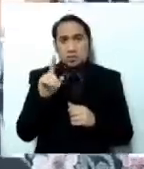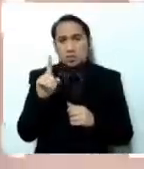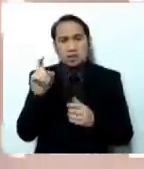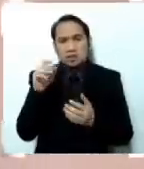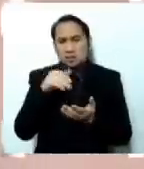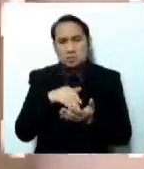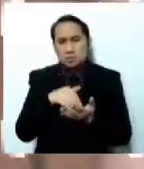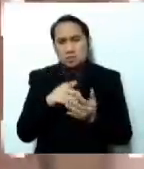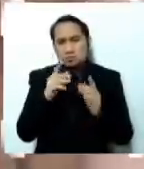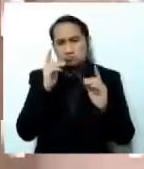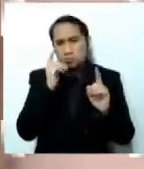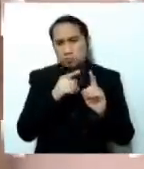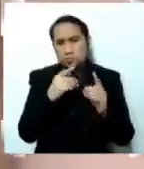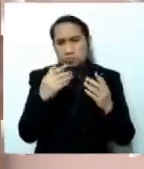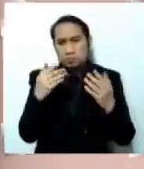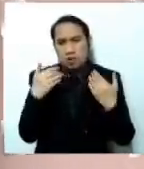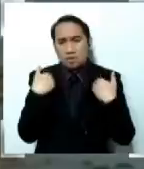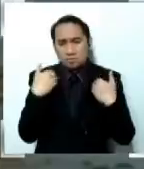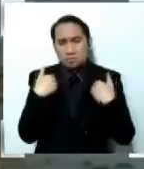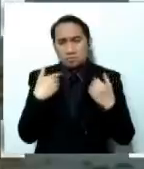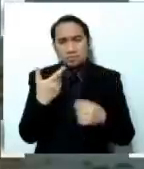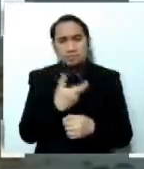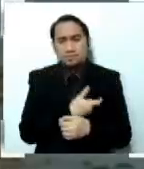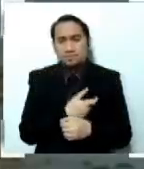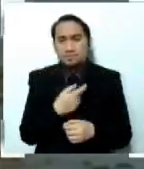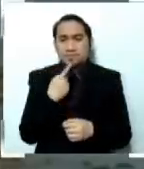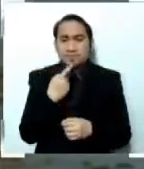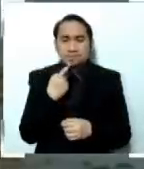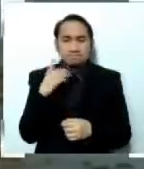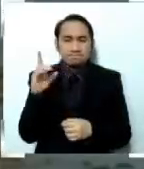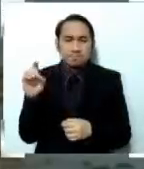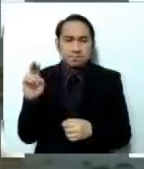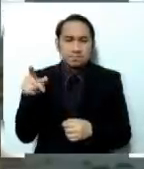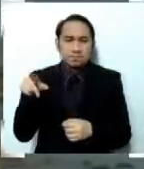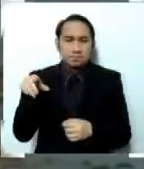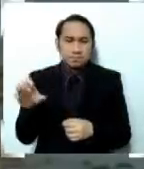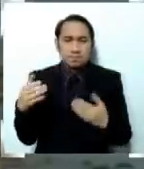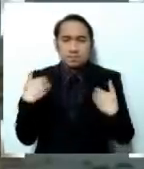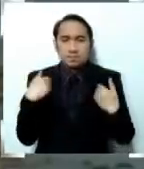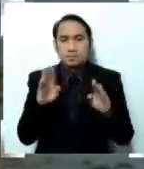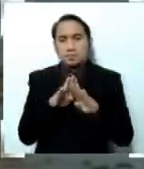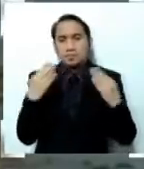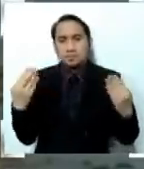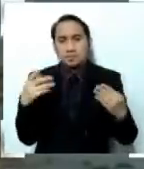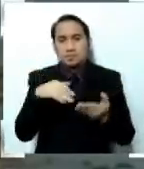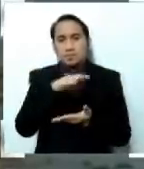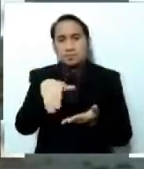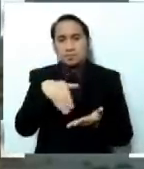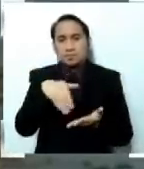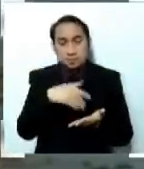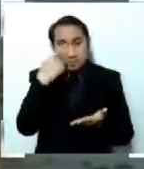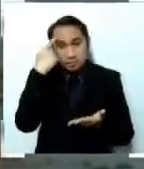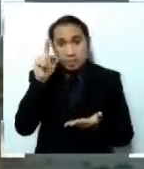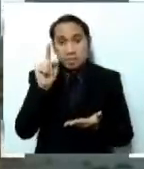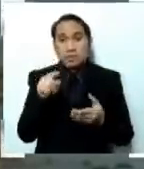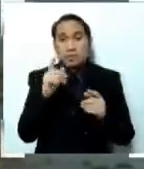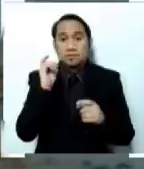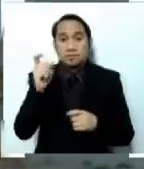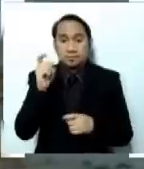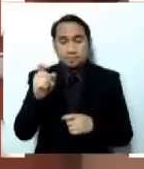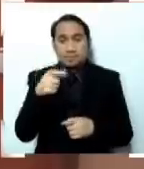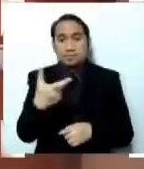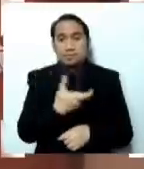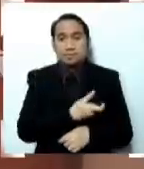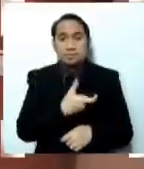Health Secretary Francisco Duque III naman, sinabing magbubukas pa ng maraming accredited vaccination centers para mapabilis daw ang